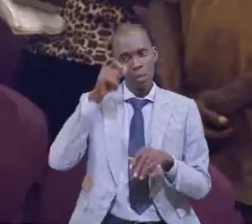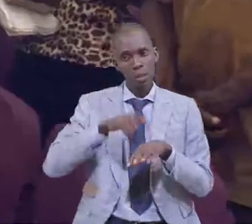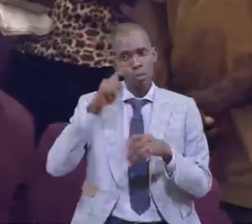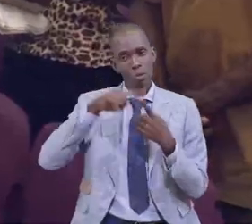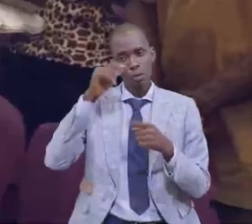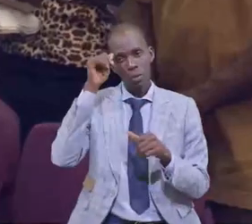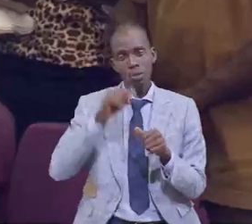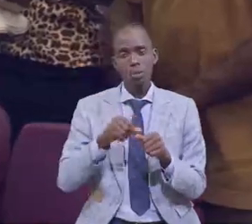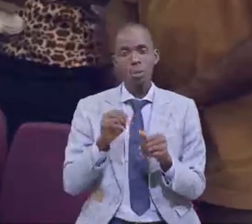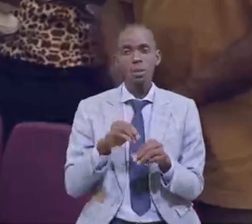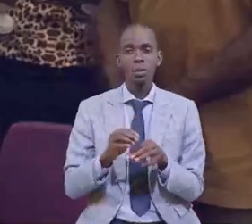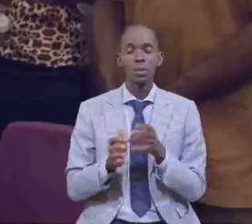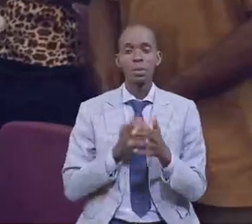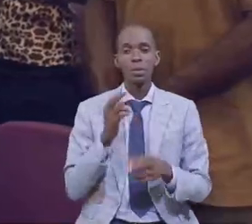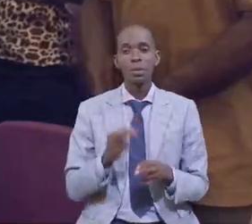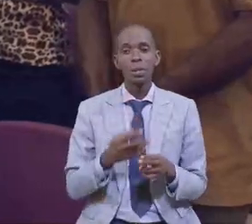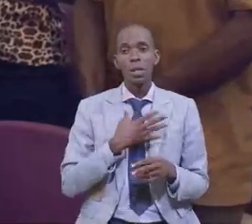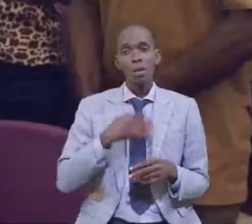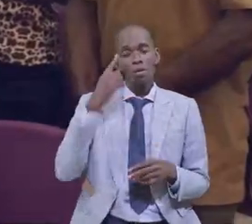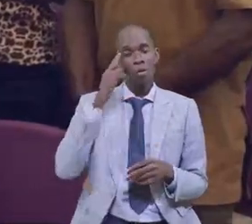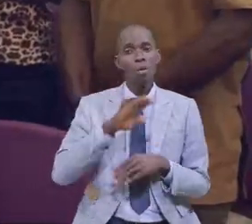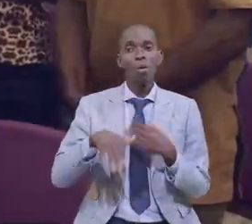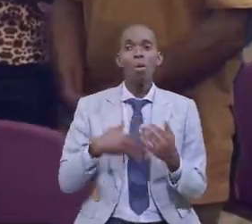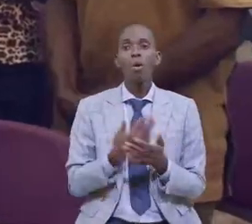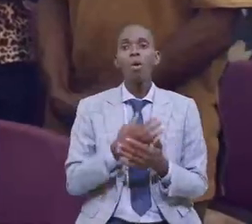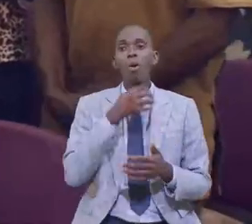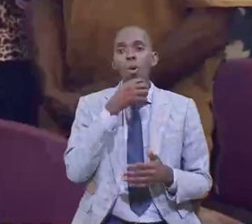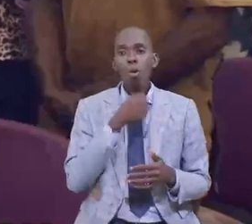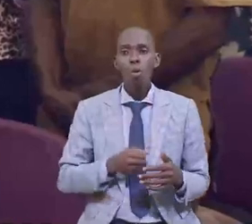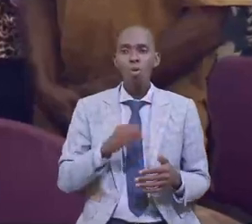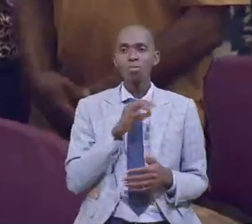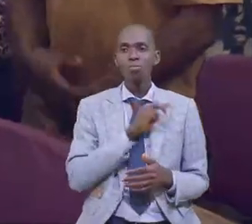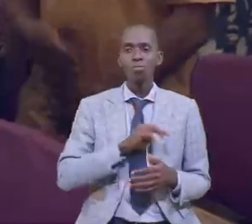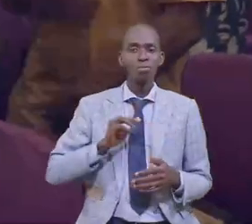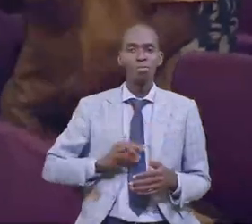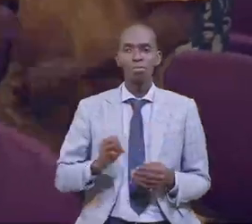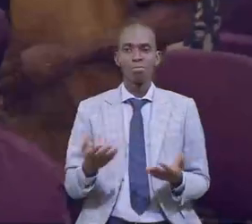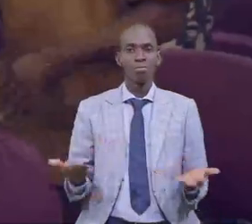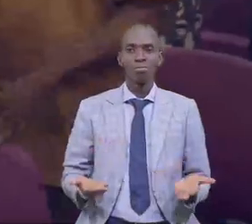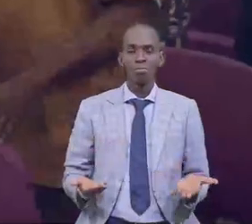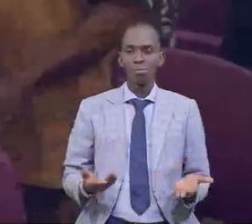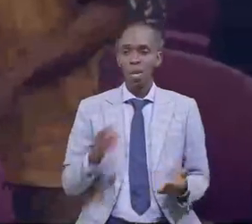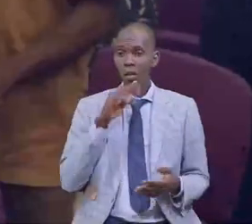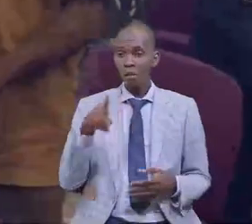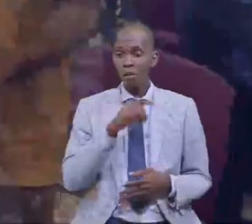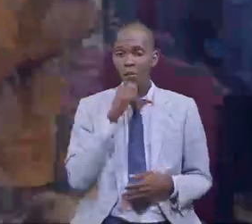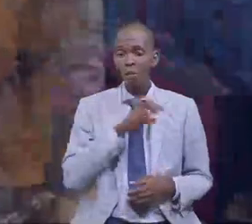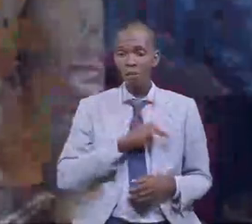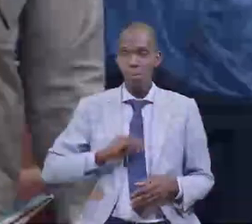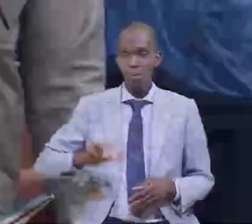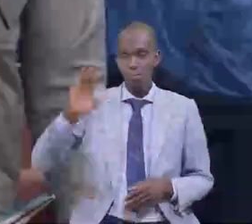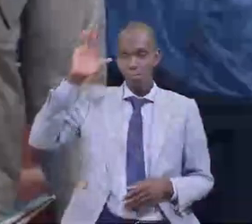vous au nom de Jésus-Christ. Pour les anciens, qui sont les anciens ici, que le